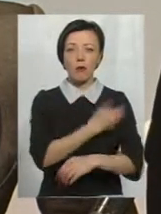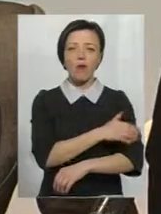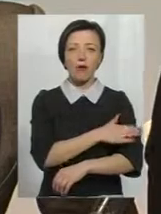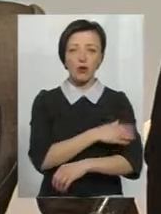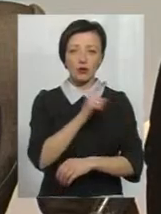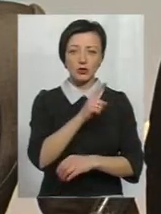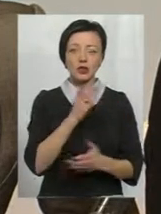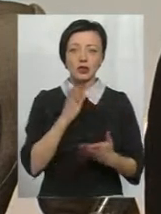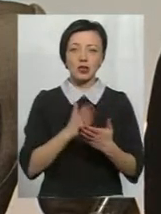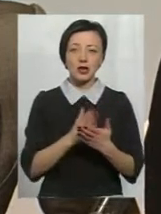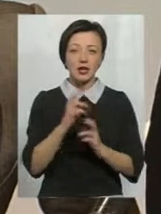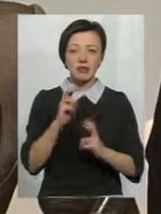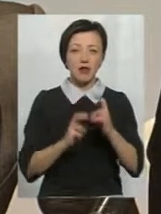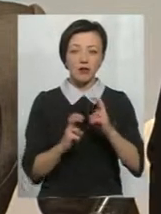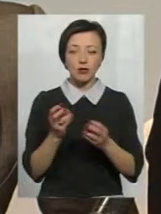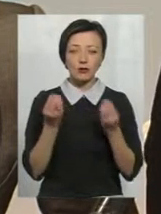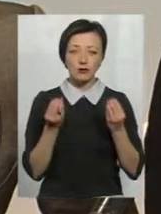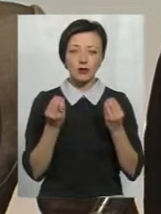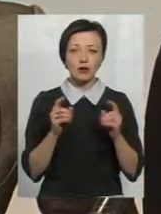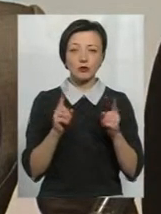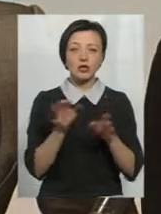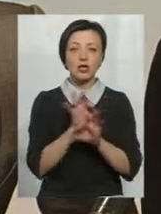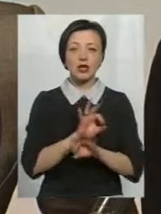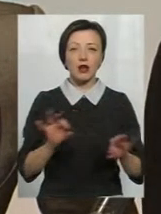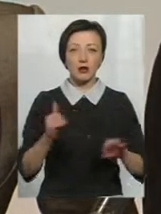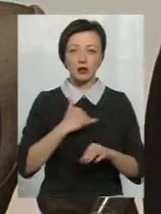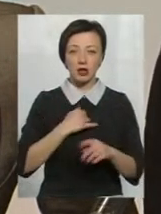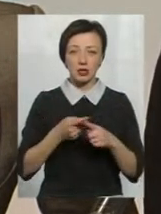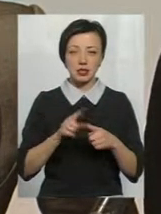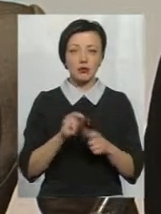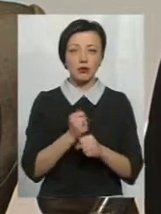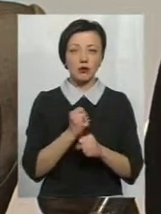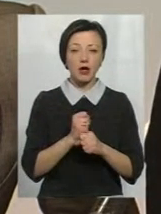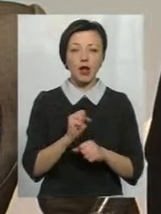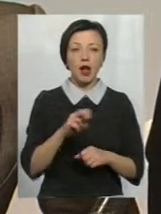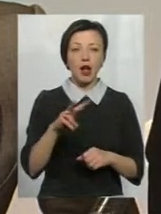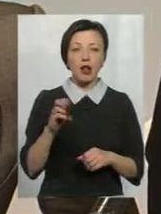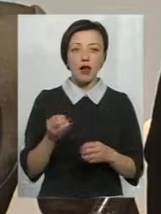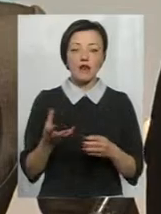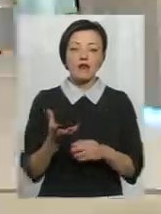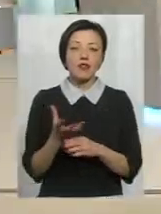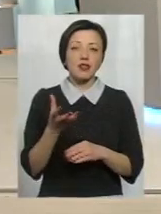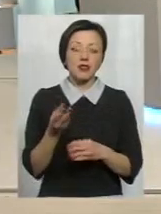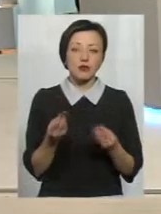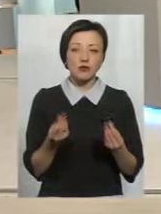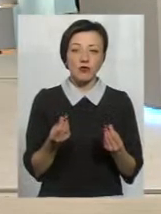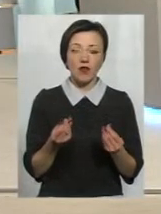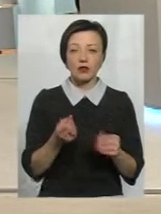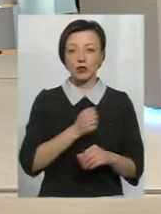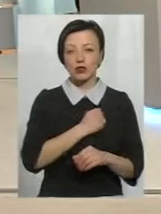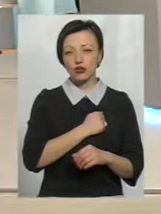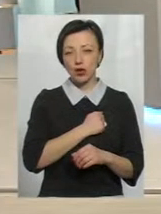є комунальні власності, і то було б дуже ідеально, якби в нас це зробили, але по фінансуванню, ну, на